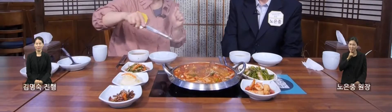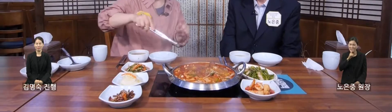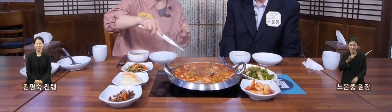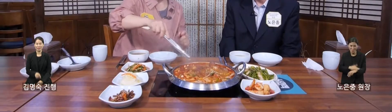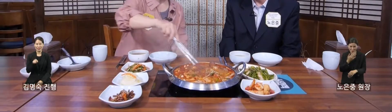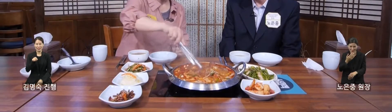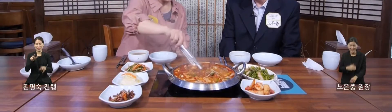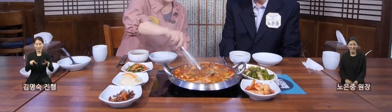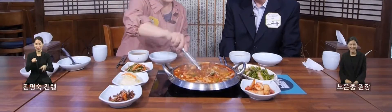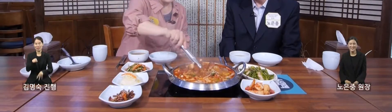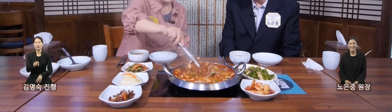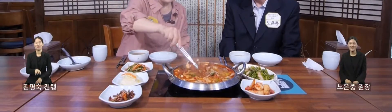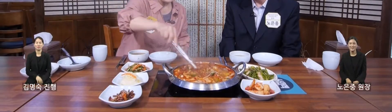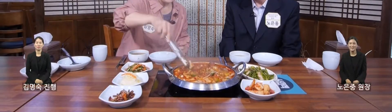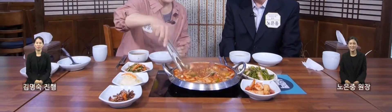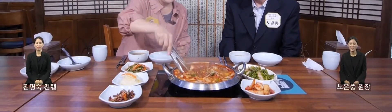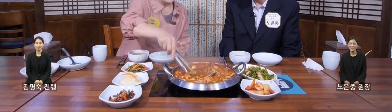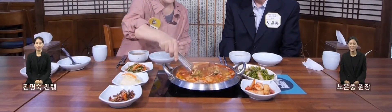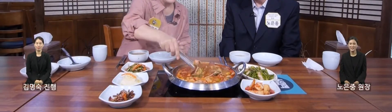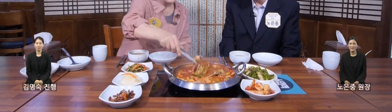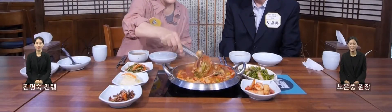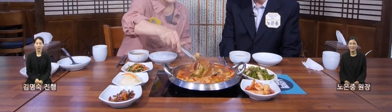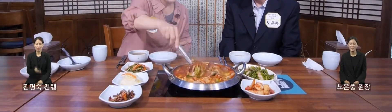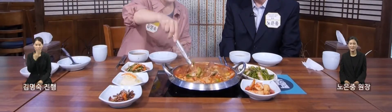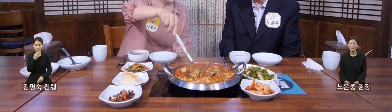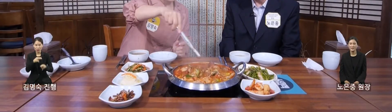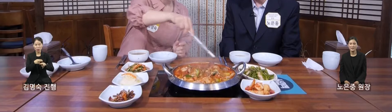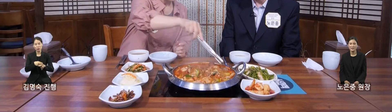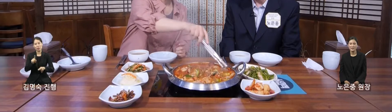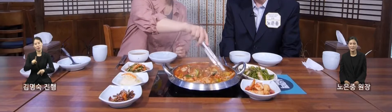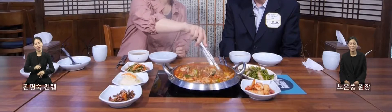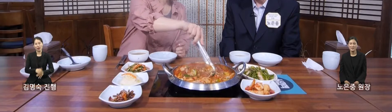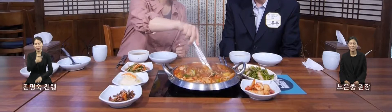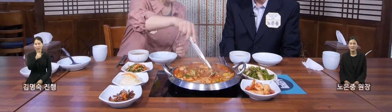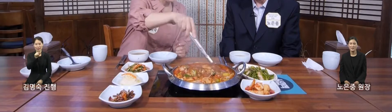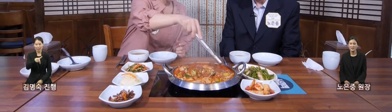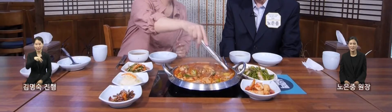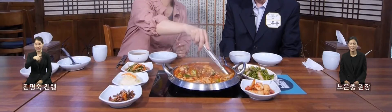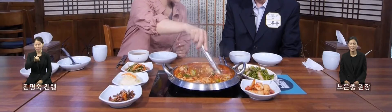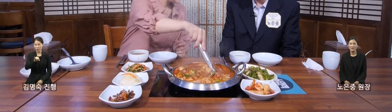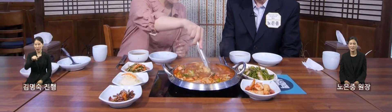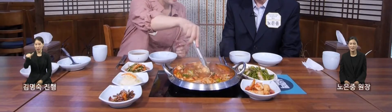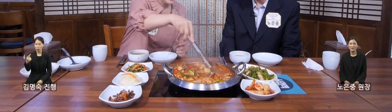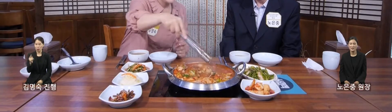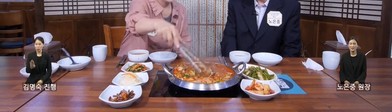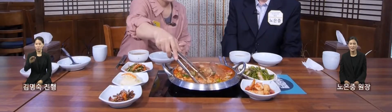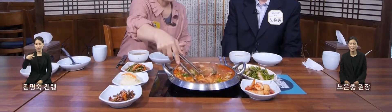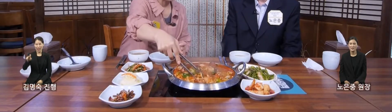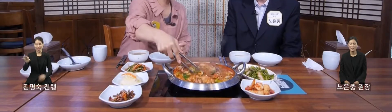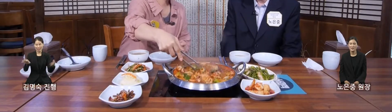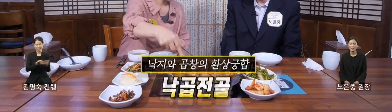자, 네. 지금 저희가 네. 이제 요 먹는 음식은 네. 낙지와 곱창이 섞인